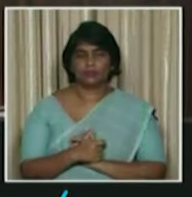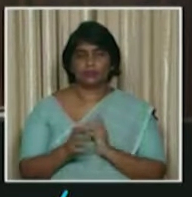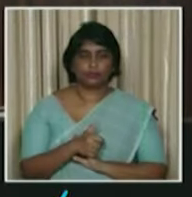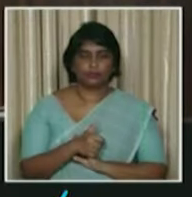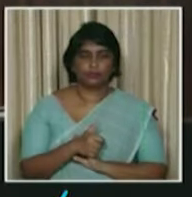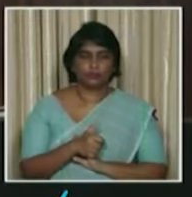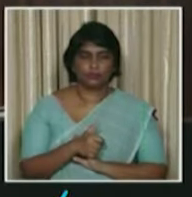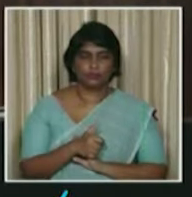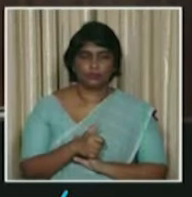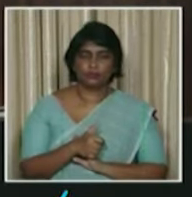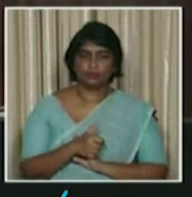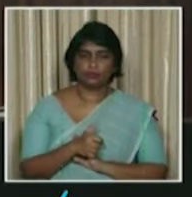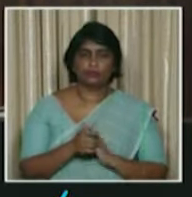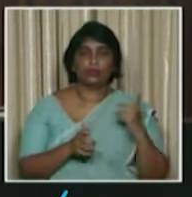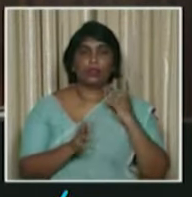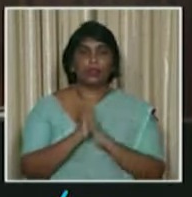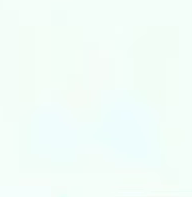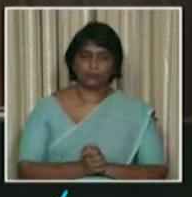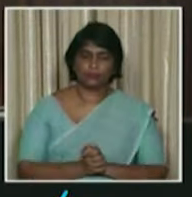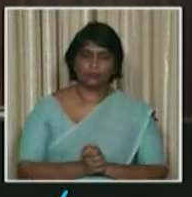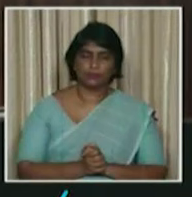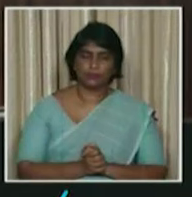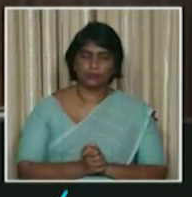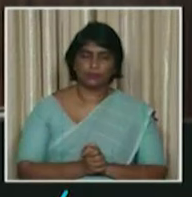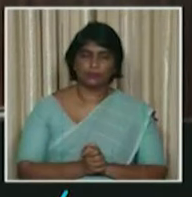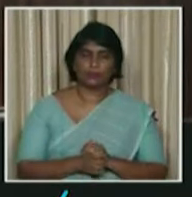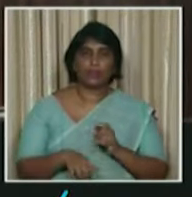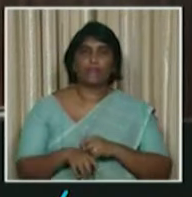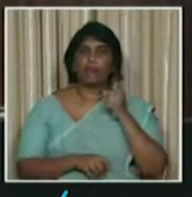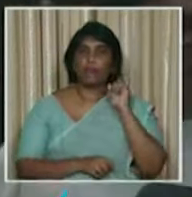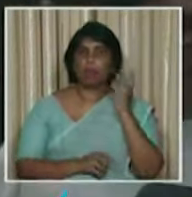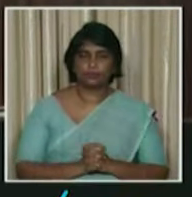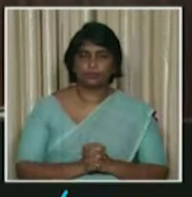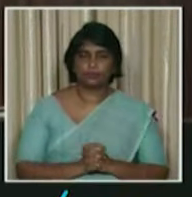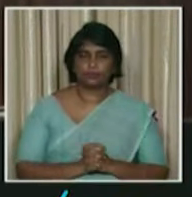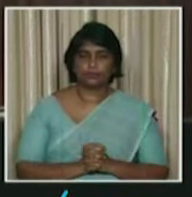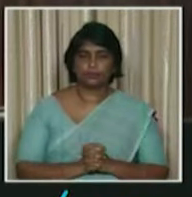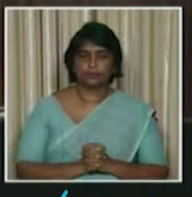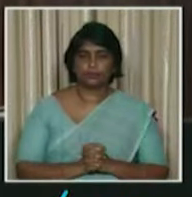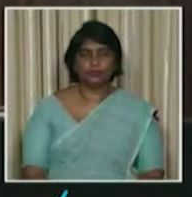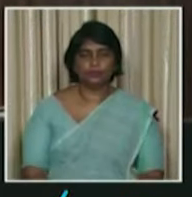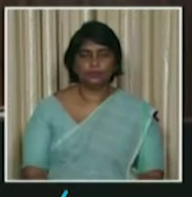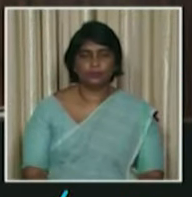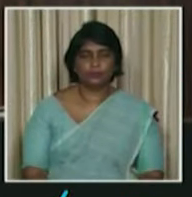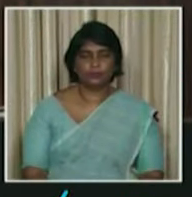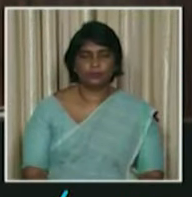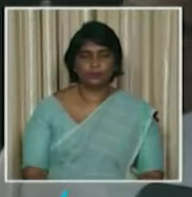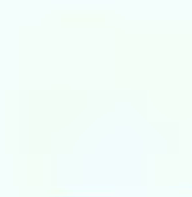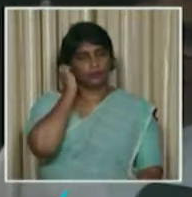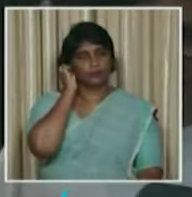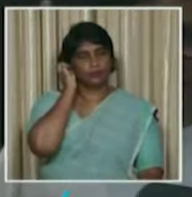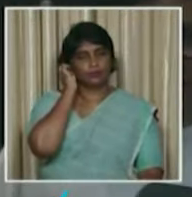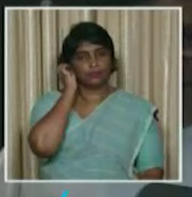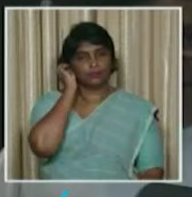මන්නපෙරු මැතිතුමා රාජන ආරක්ෂක මැතිතුමා ප්‍රශ්නෙට උත්තර දෙන්න. දැන් වෙලාව පරක්කුයි නේද කතානායකතුමනි? උත්තර දීලා අවසන් කරමු. ආදි මන් සභාගත